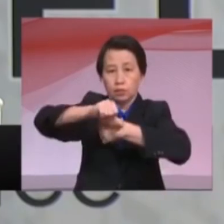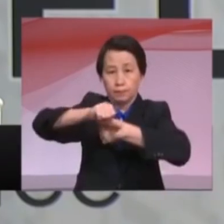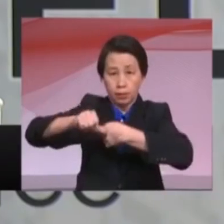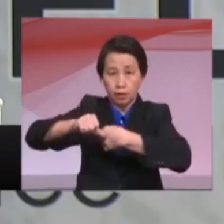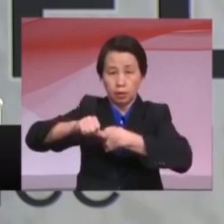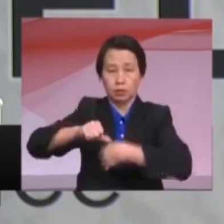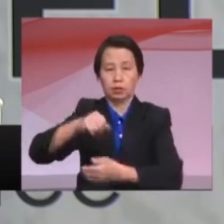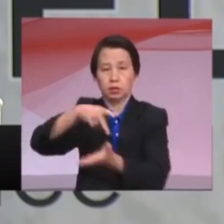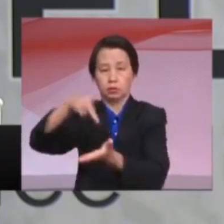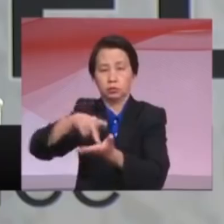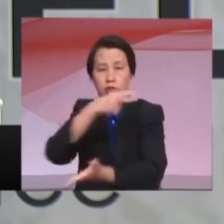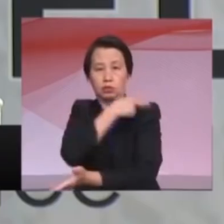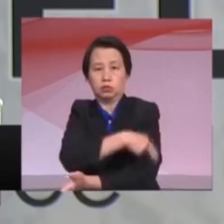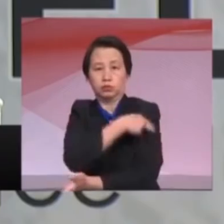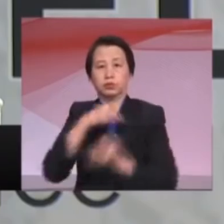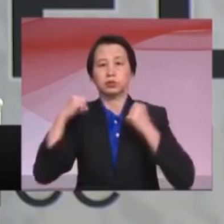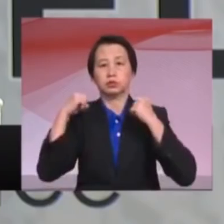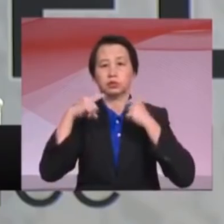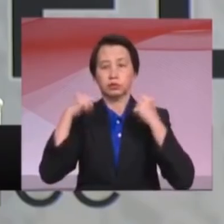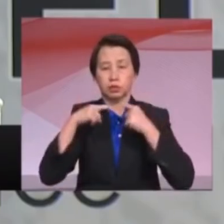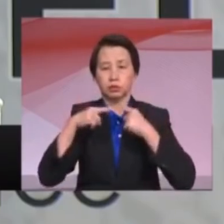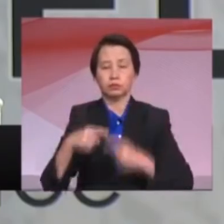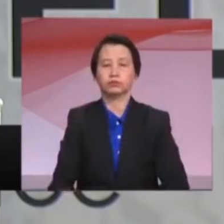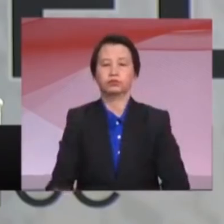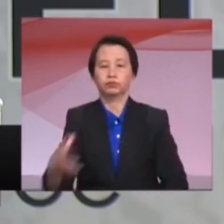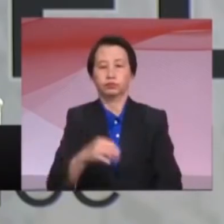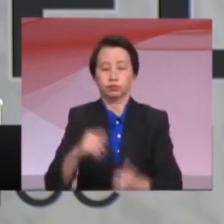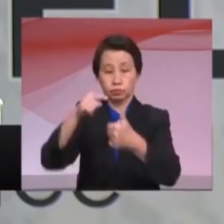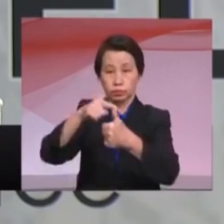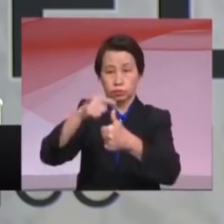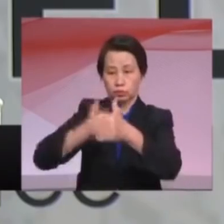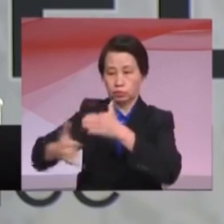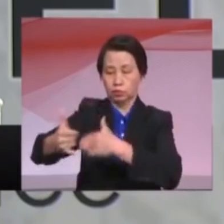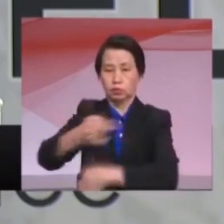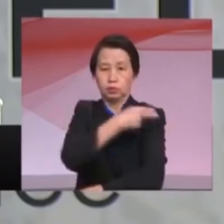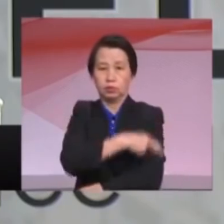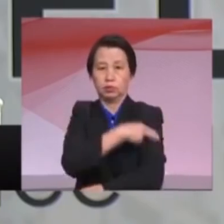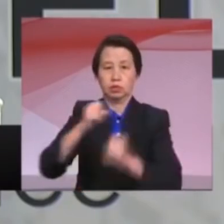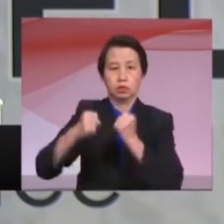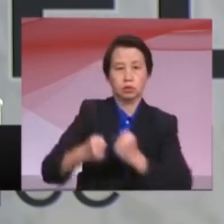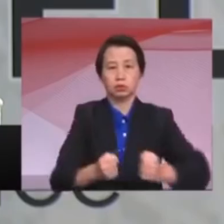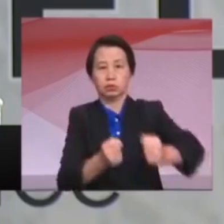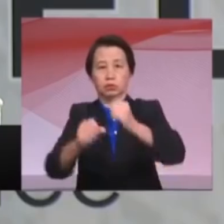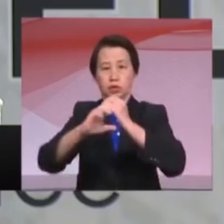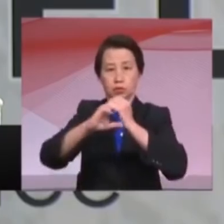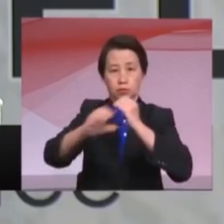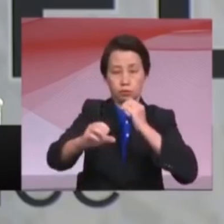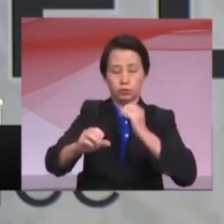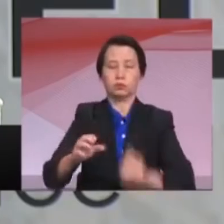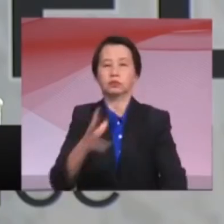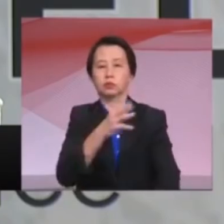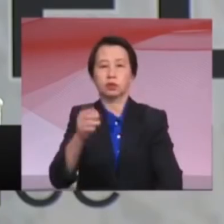di sebuah pusat perubatan swasta. Beliau telah dimasukkan ke Hospital Sungai Buloh. Dan di negeri